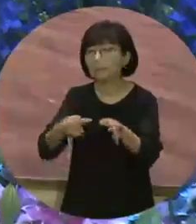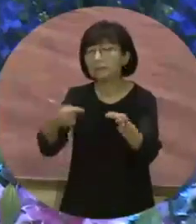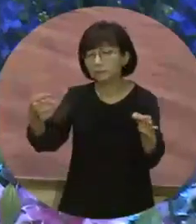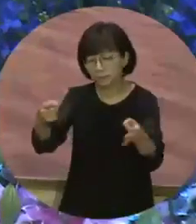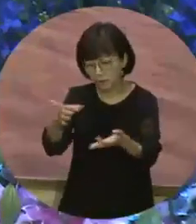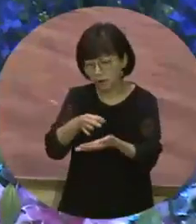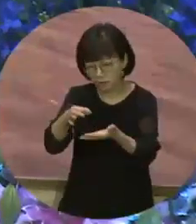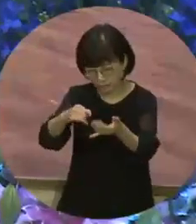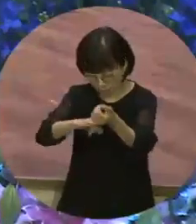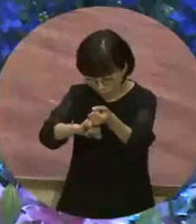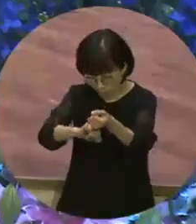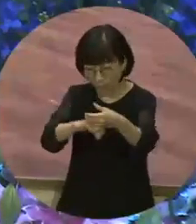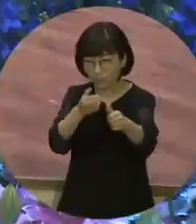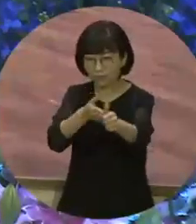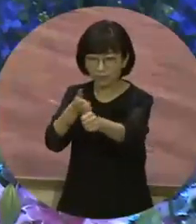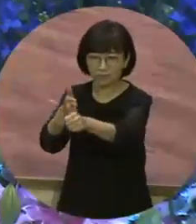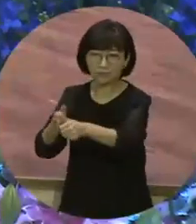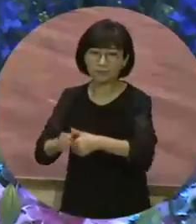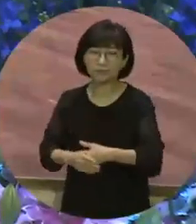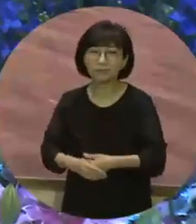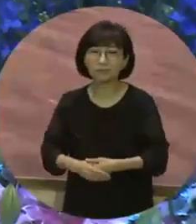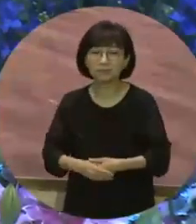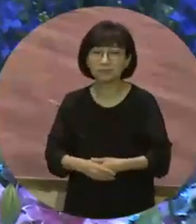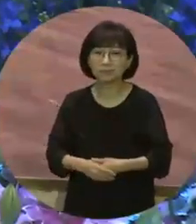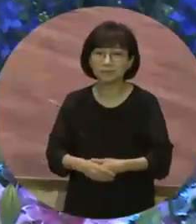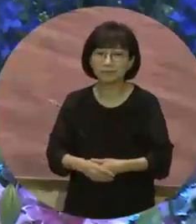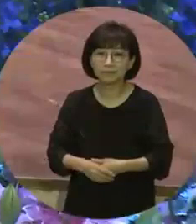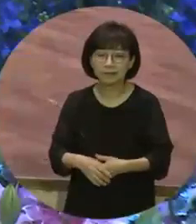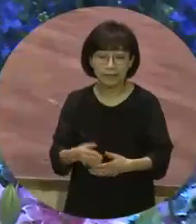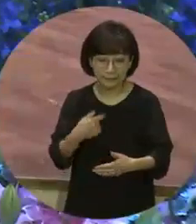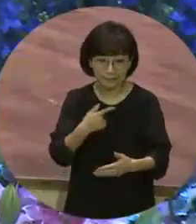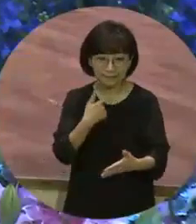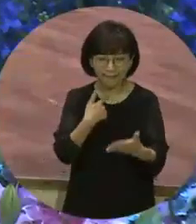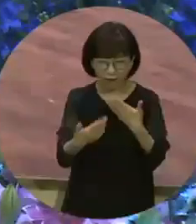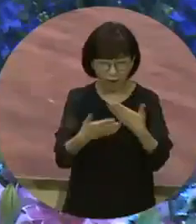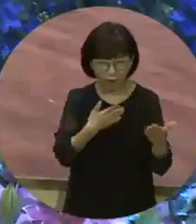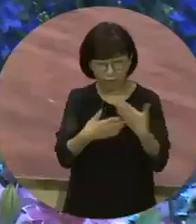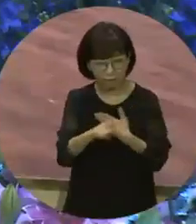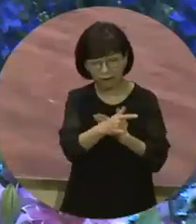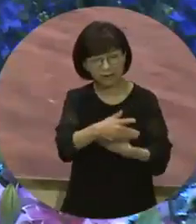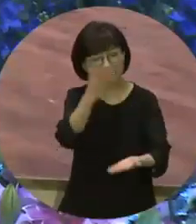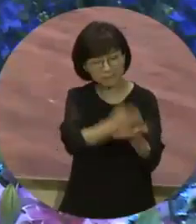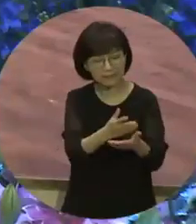내 경험으로 살지 마시고 하나님 말씀대로 좀 살아보세요.